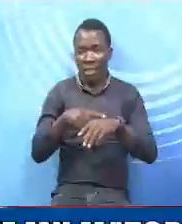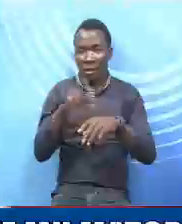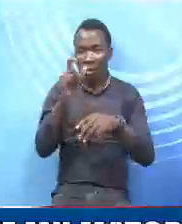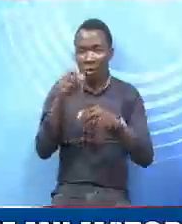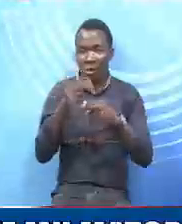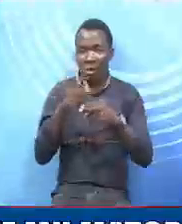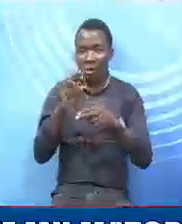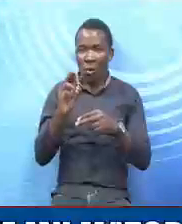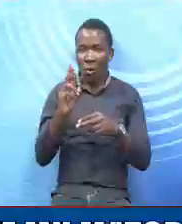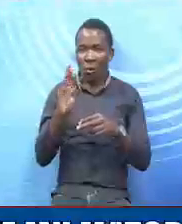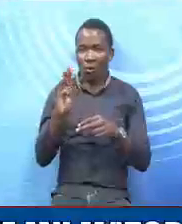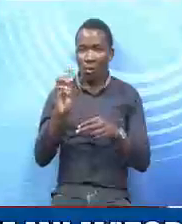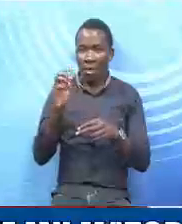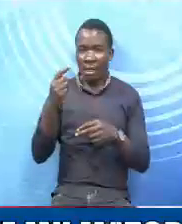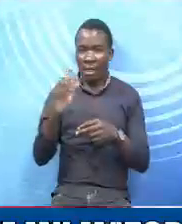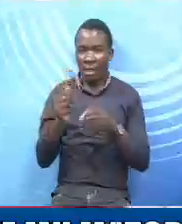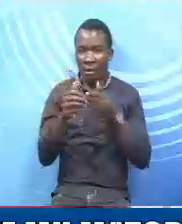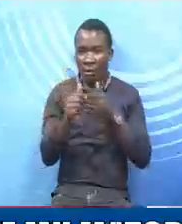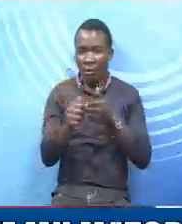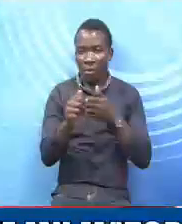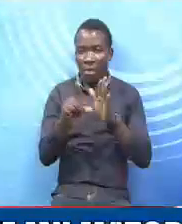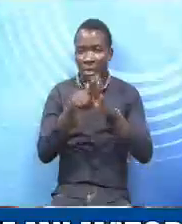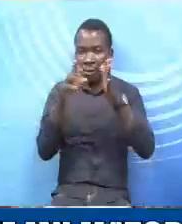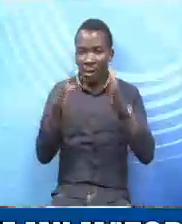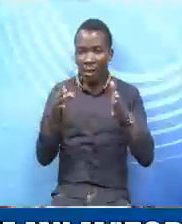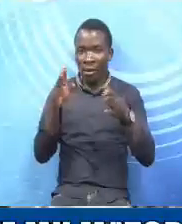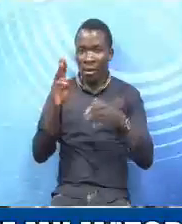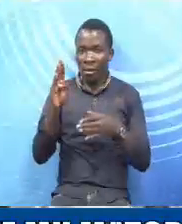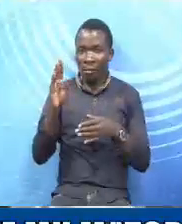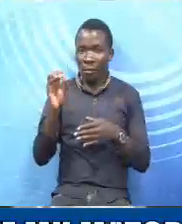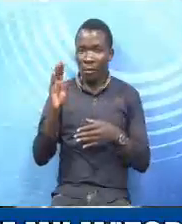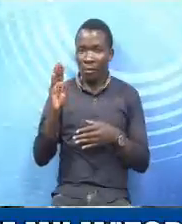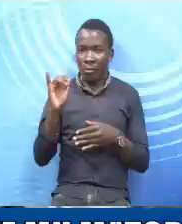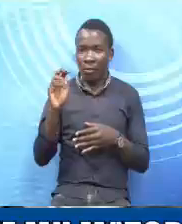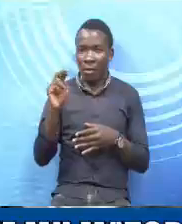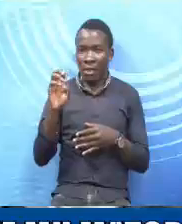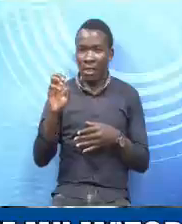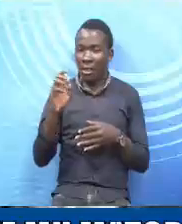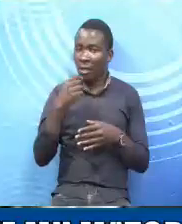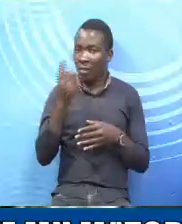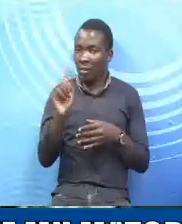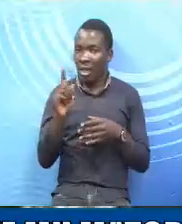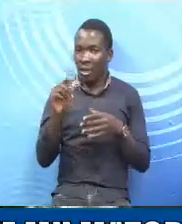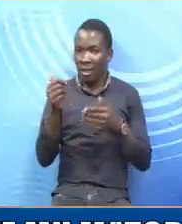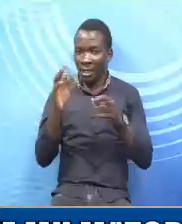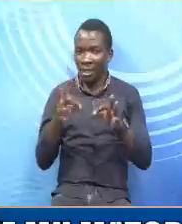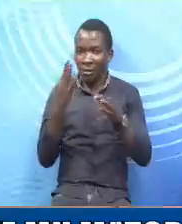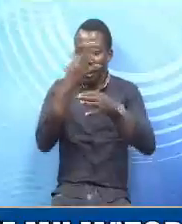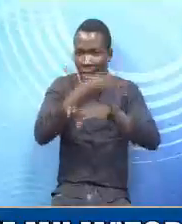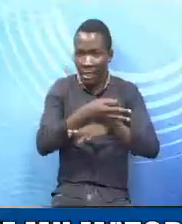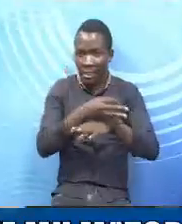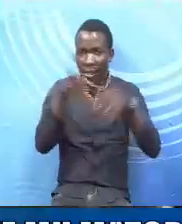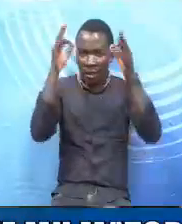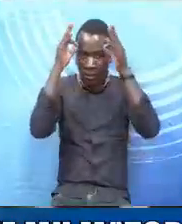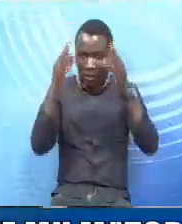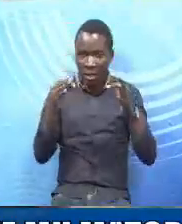witwa Rubega Segona uyoboye abanyamategeko ba Bobi Wine yavuze ko nta kindi barenza ku cyemezo cy'urukiko rw'ikirenga, gusa